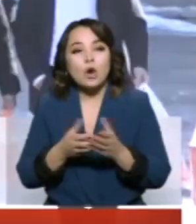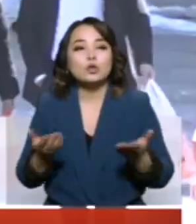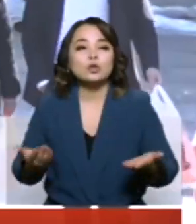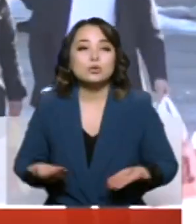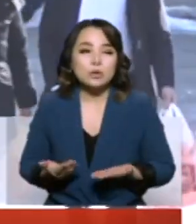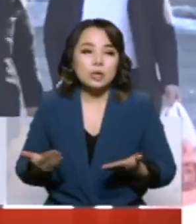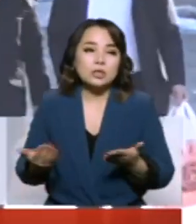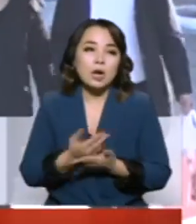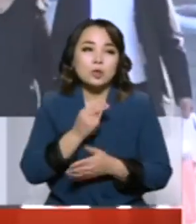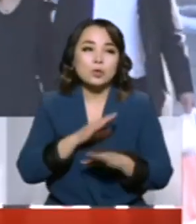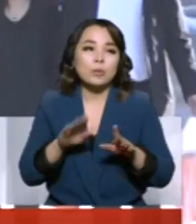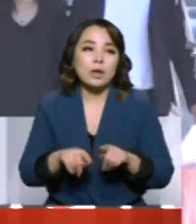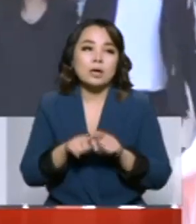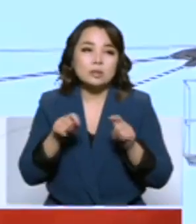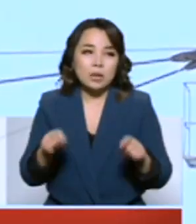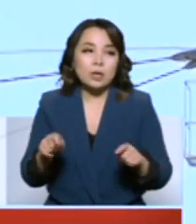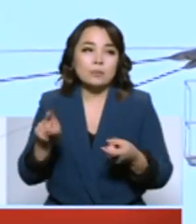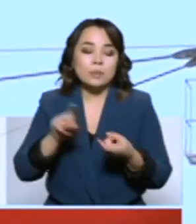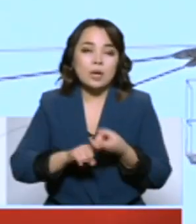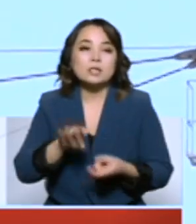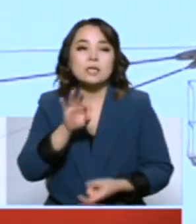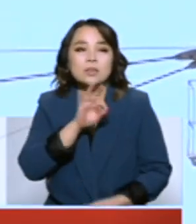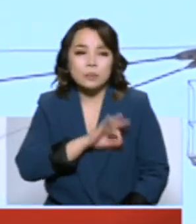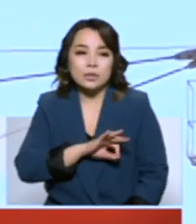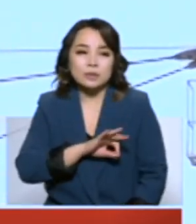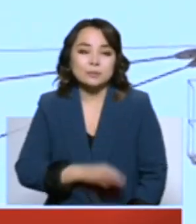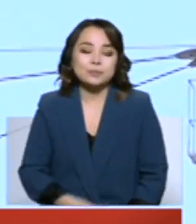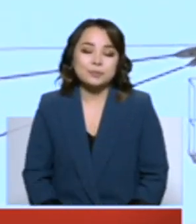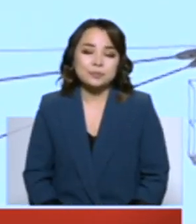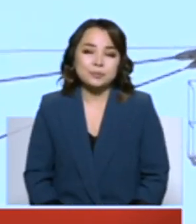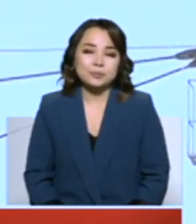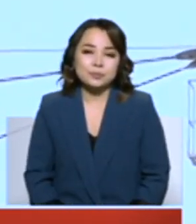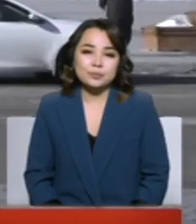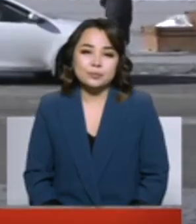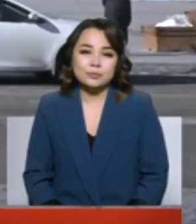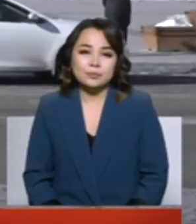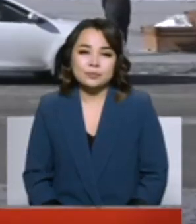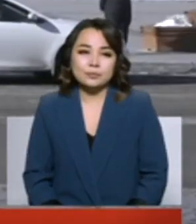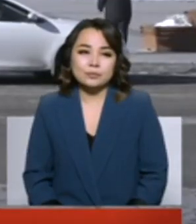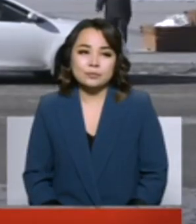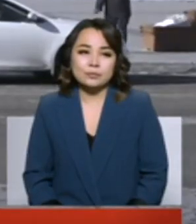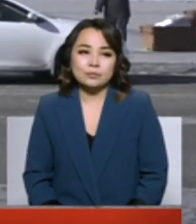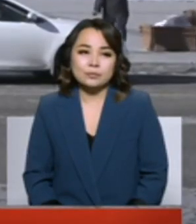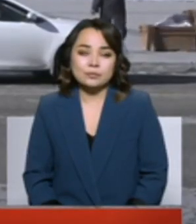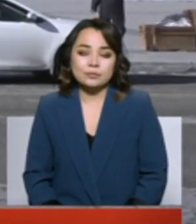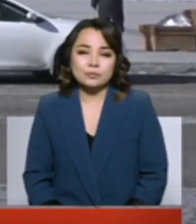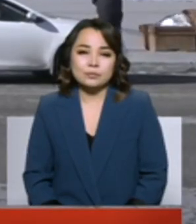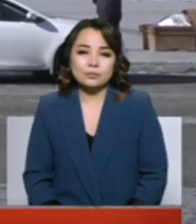тұрғындарына жаңа жұмыс орындарының ашылуымен тиімді. Қуаныш Қанатұлы, Самат Оразалинов, Қазақстан ұлттық арнасы, Жетісу облысы.